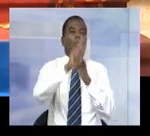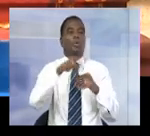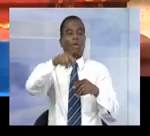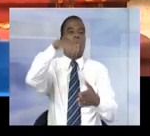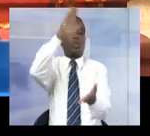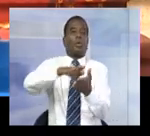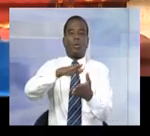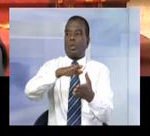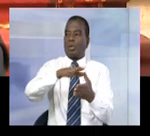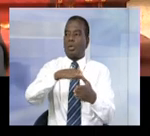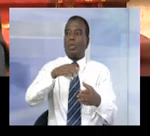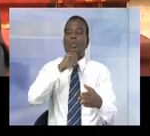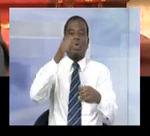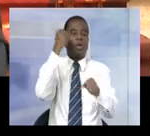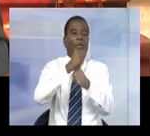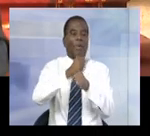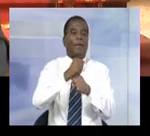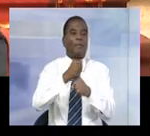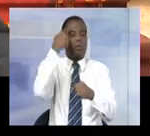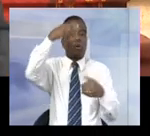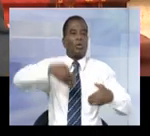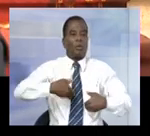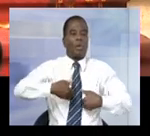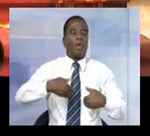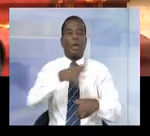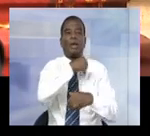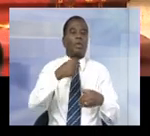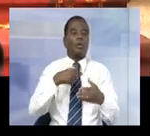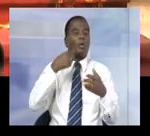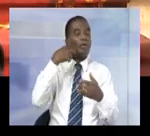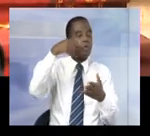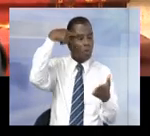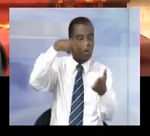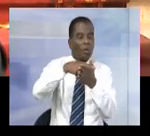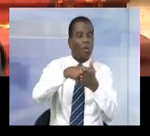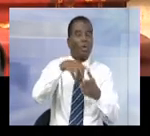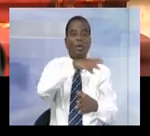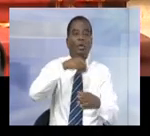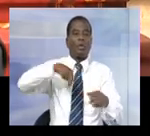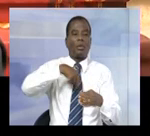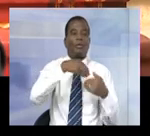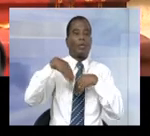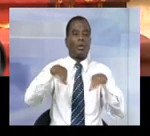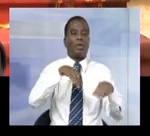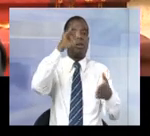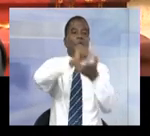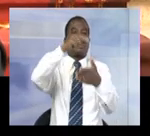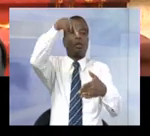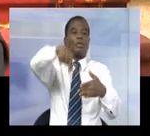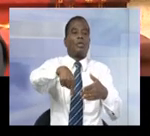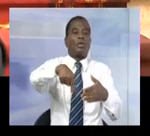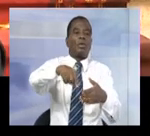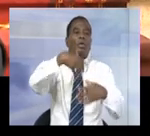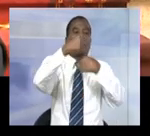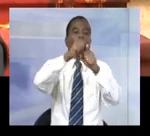réduction du chômage. Et ce qui ressort des échanges que nous venons d'avoir, c'est qu'il va